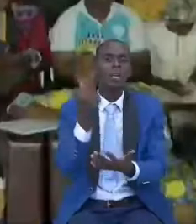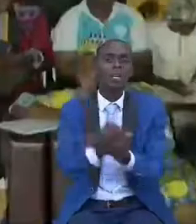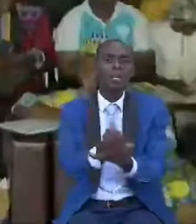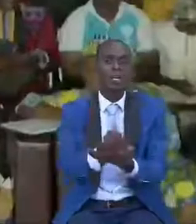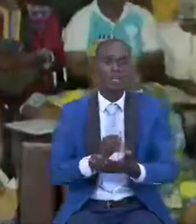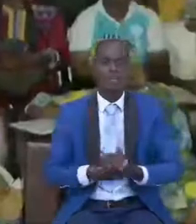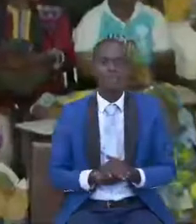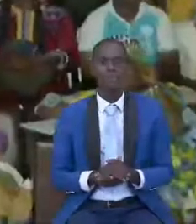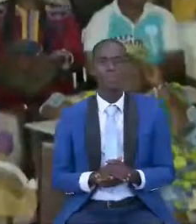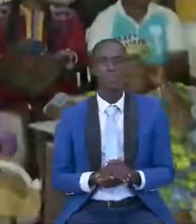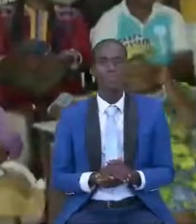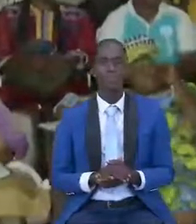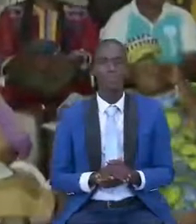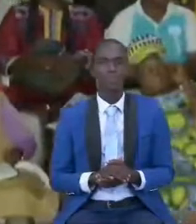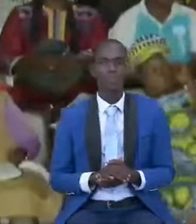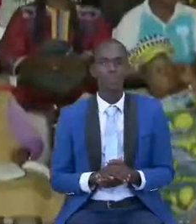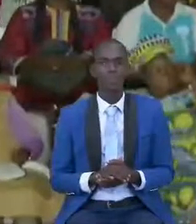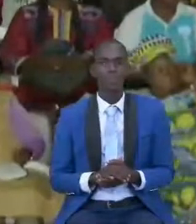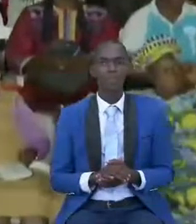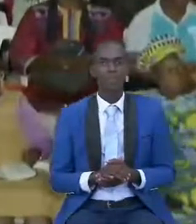diable. Dis Amen.